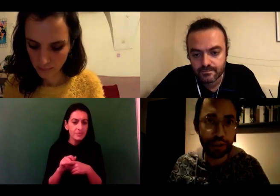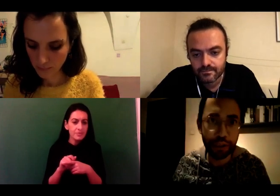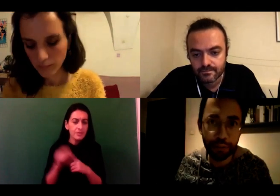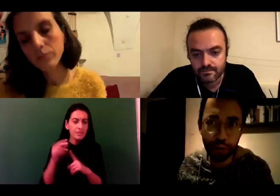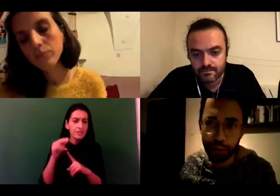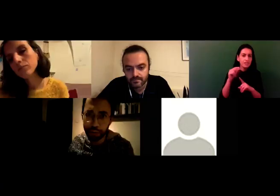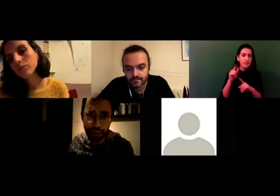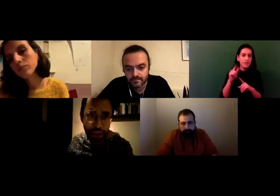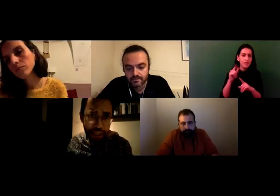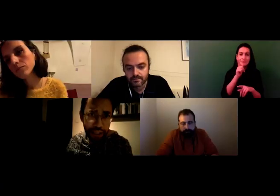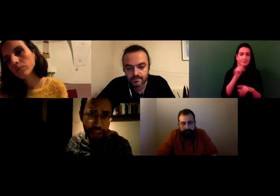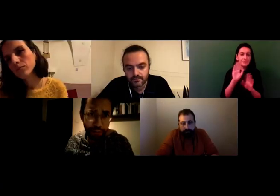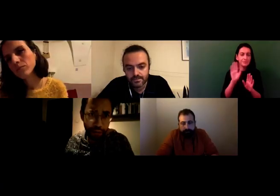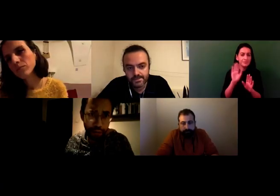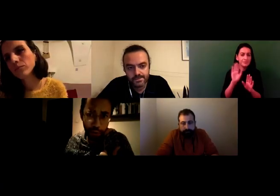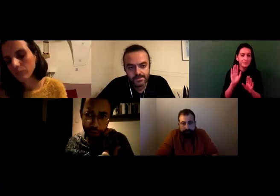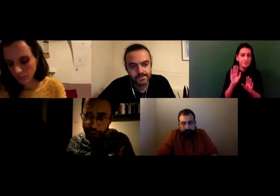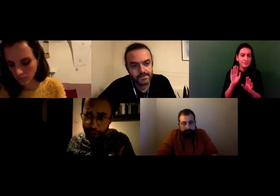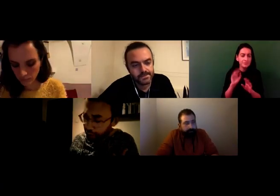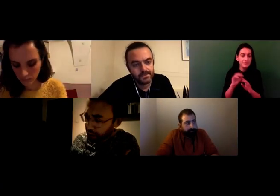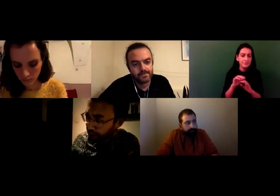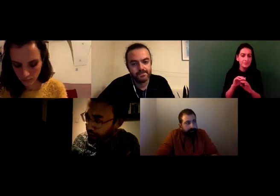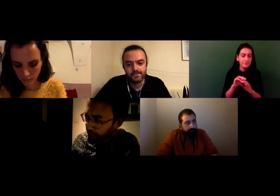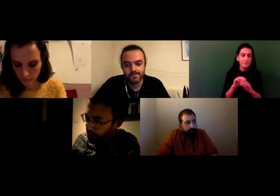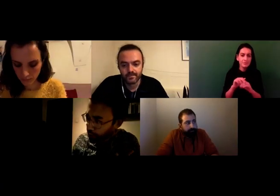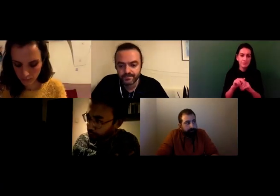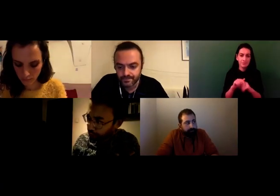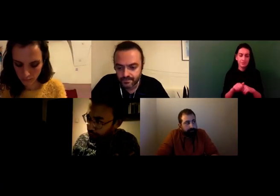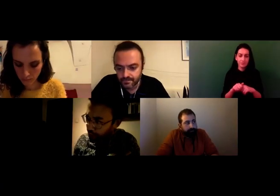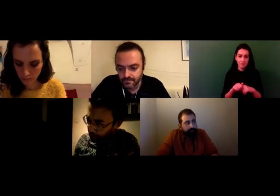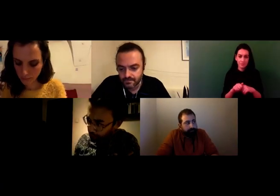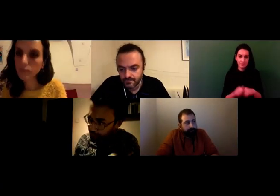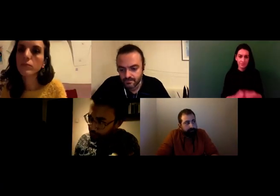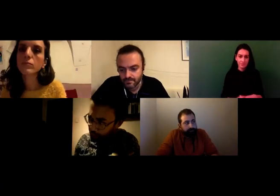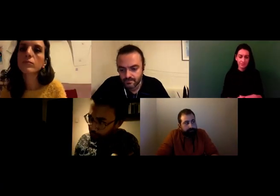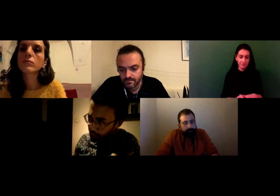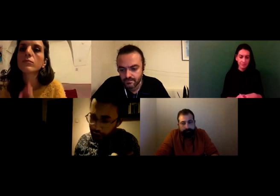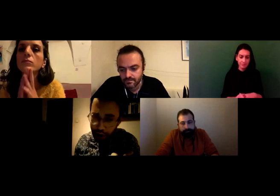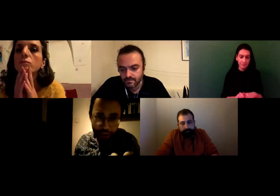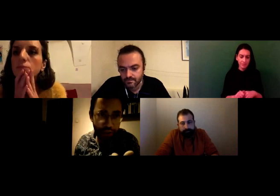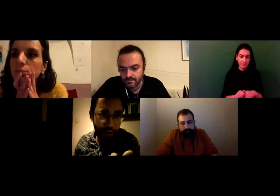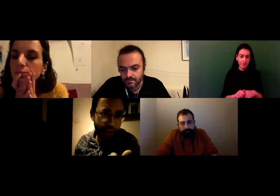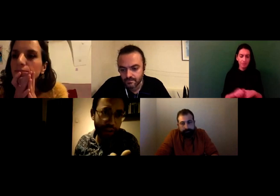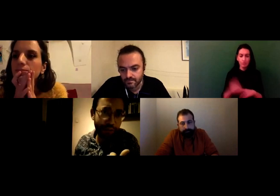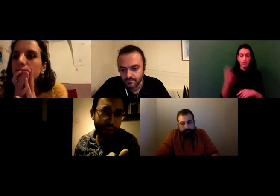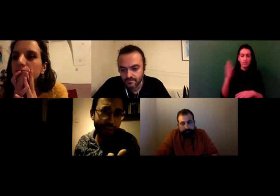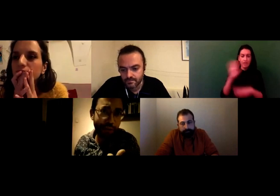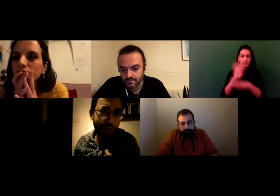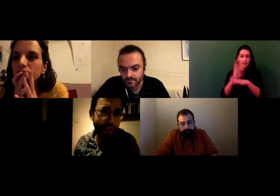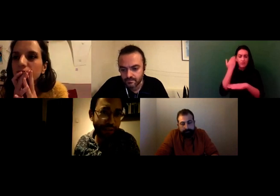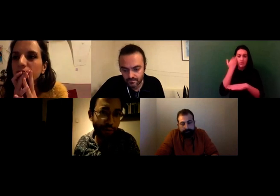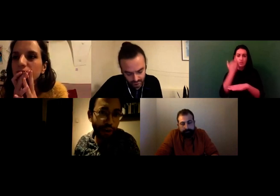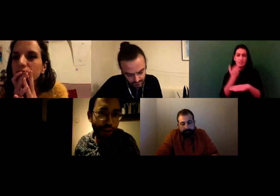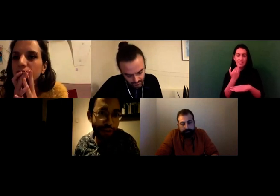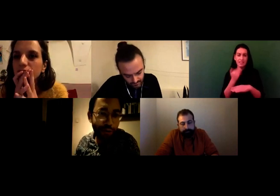temsil edebiliyor mu gibi. O benim aklıma getirdi. Geçen gün babam televizyon izliyordu. KRT diye bir kanal var.